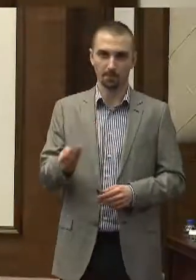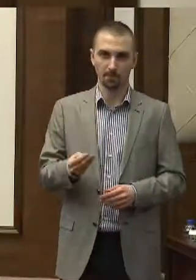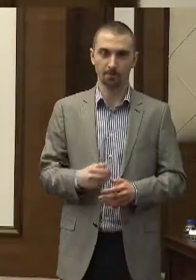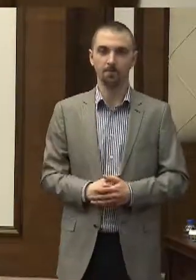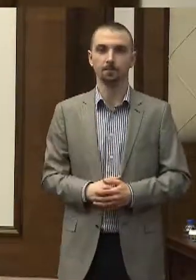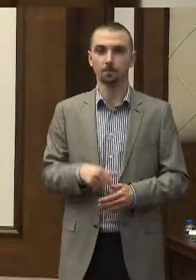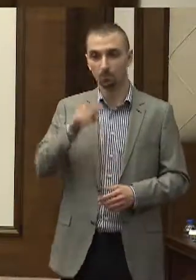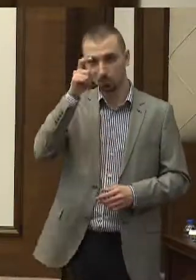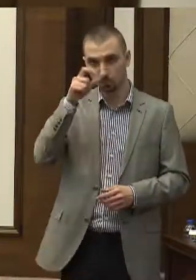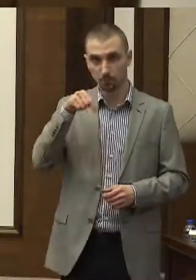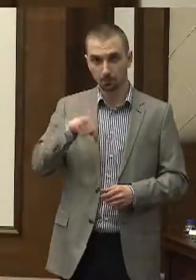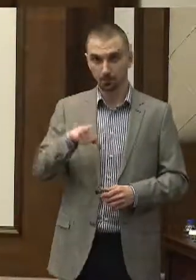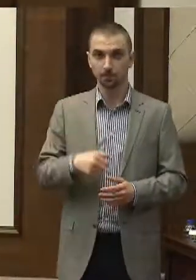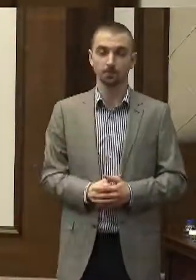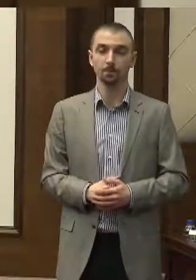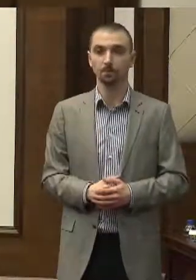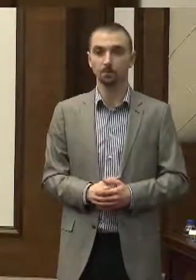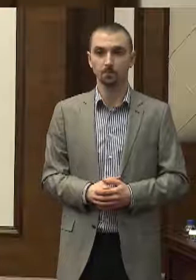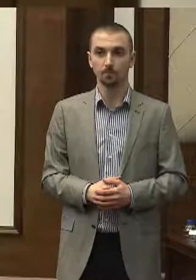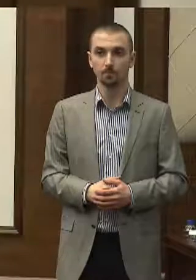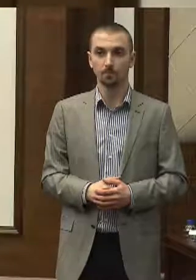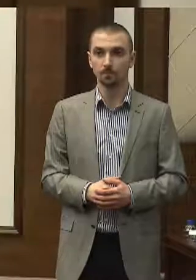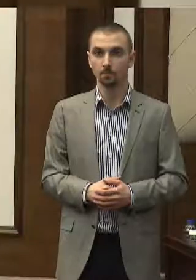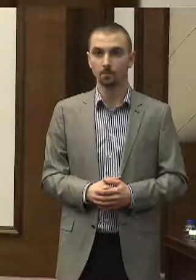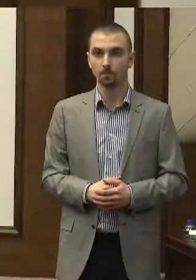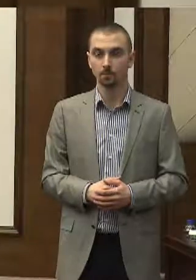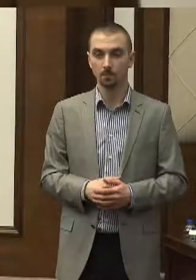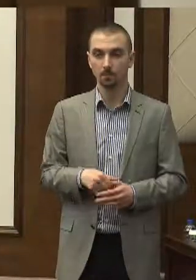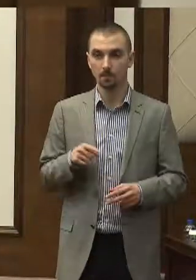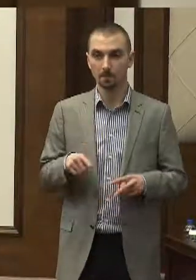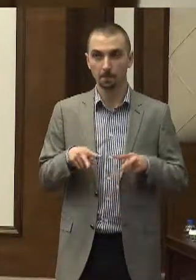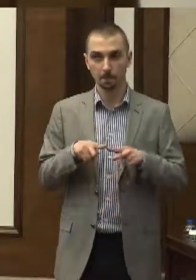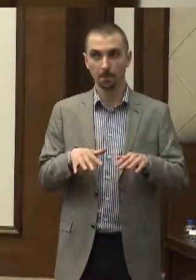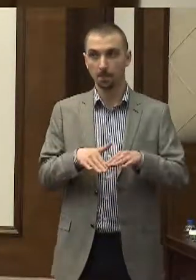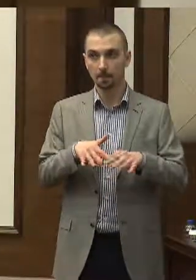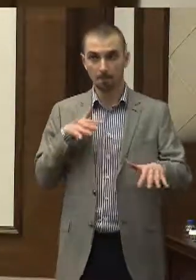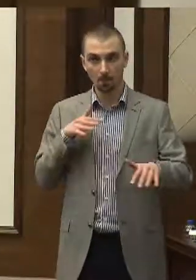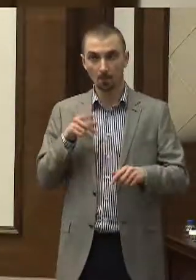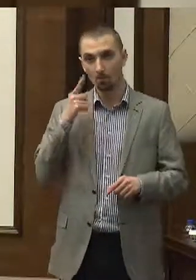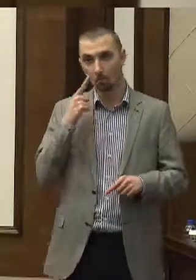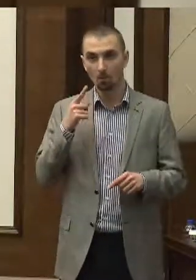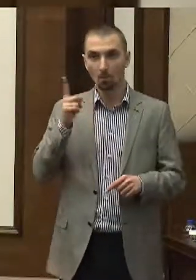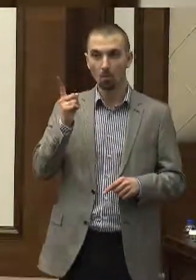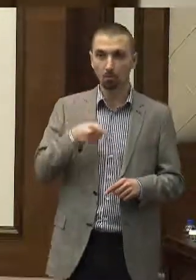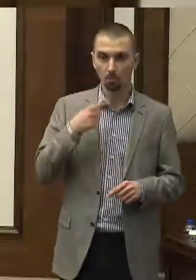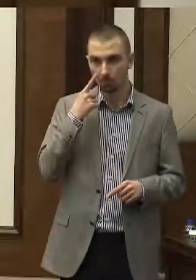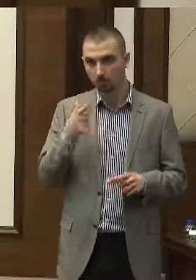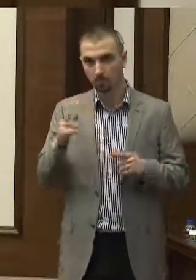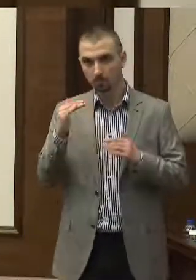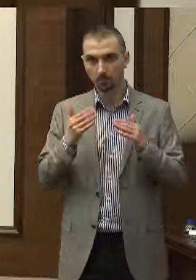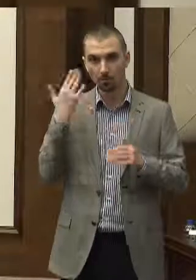Türkiye TÜİK verilerine göre Türkiye Büyük Millet Meclisi sandalye sayısına oranla kadın